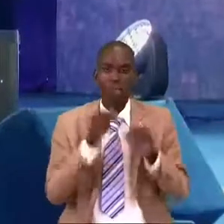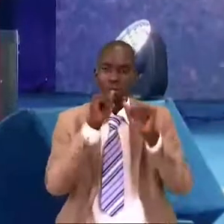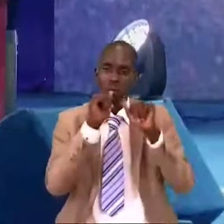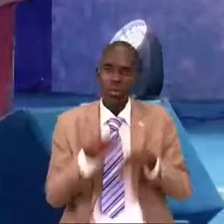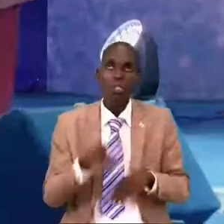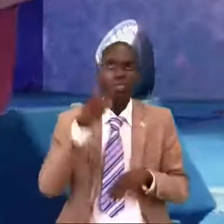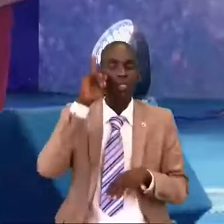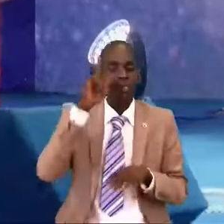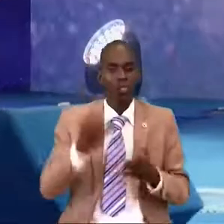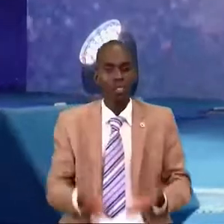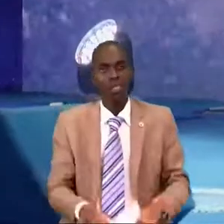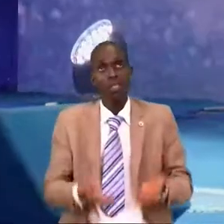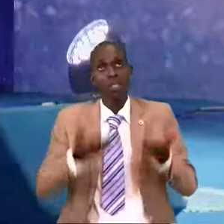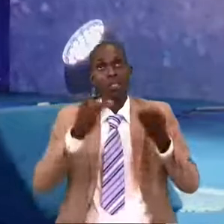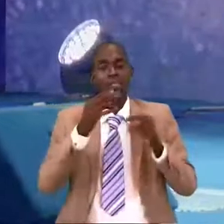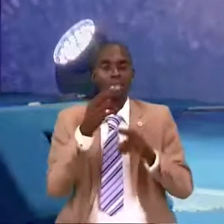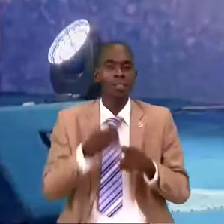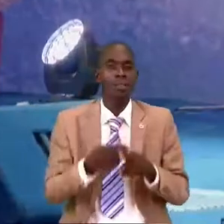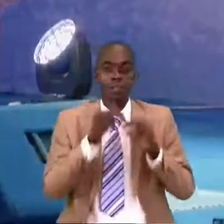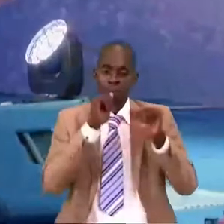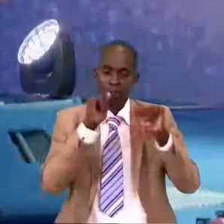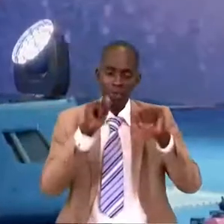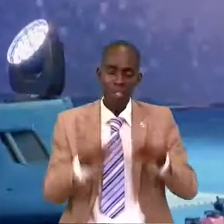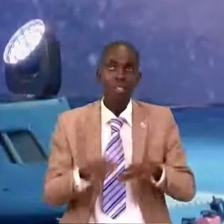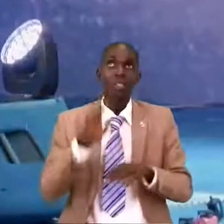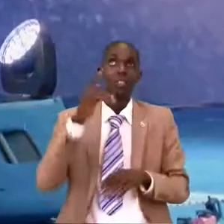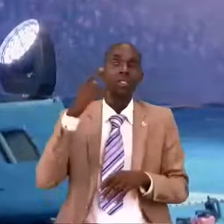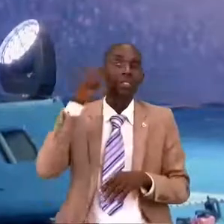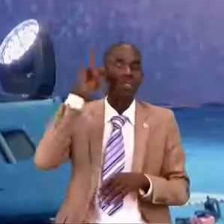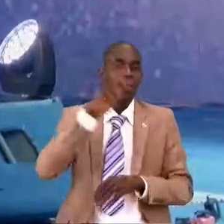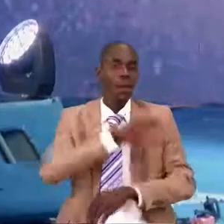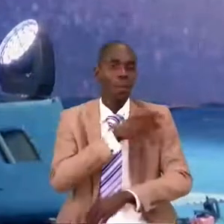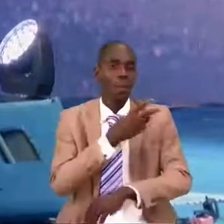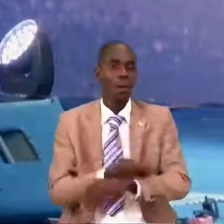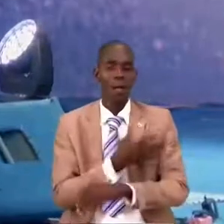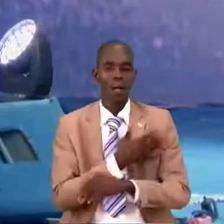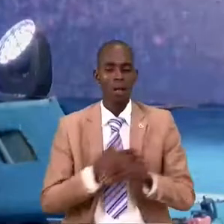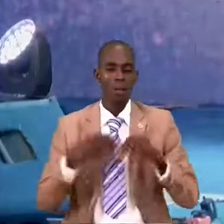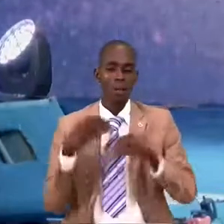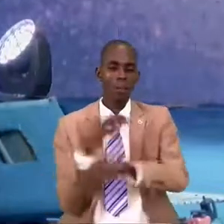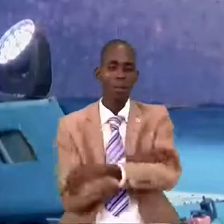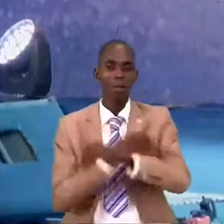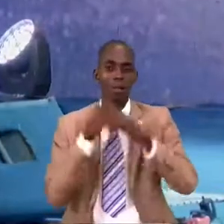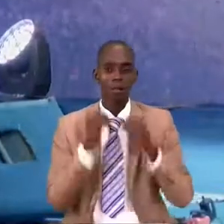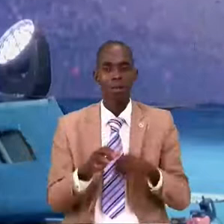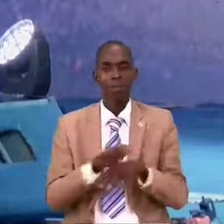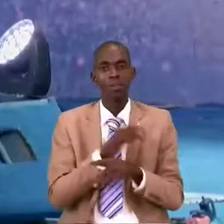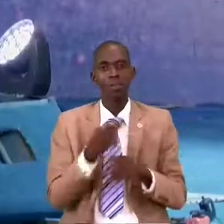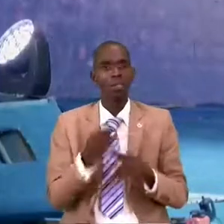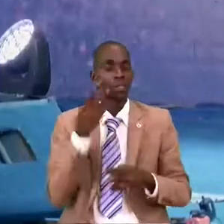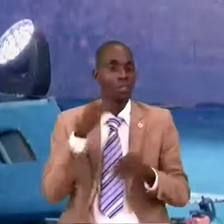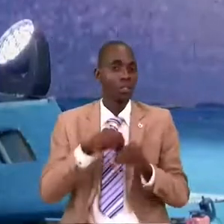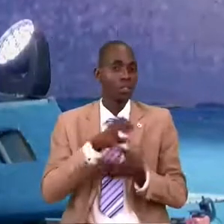puissant nom. Verset 2. Il dit, mon âme bénit l'Éternel